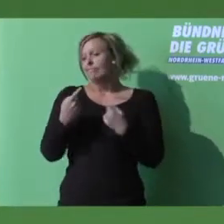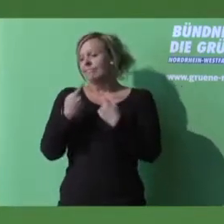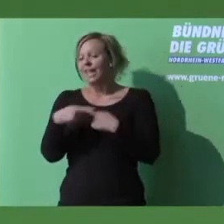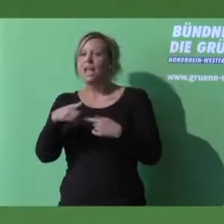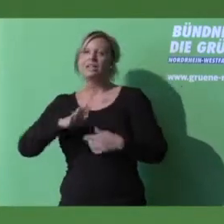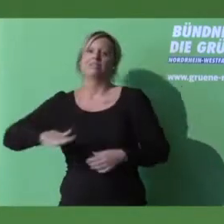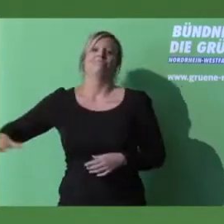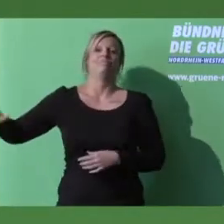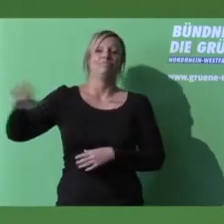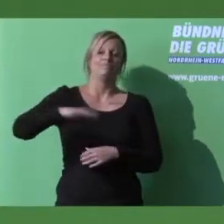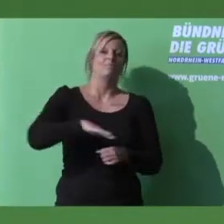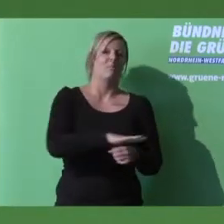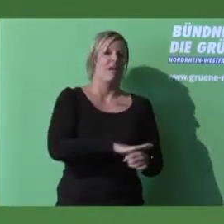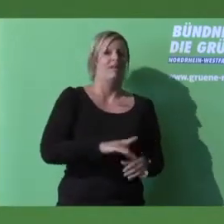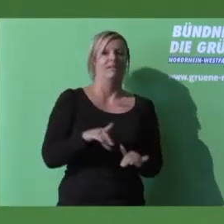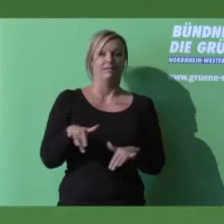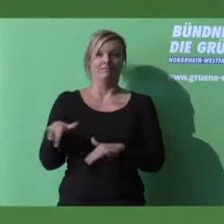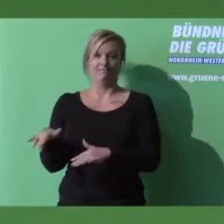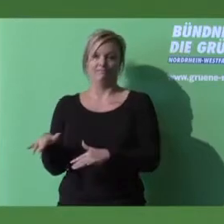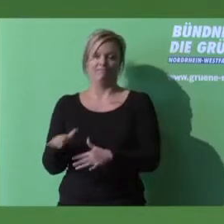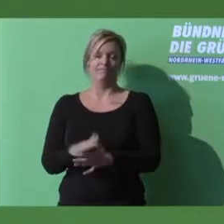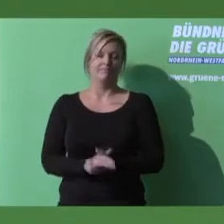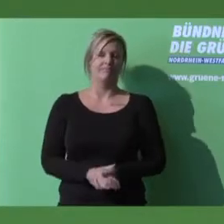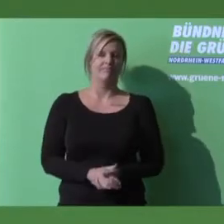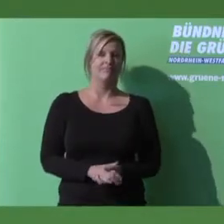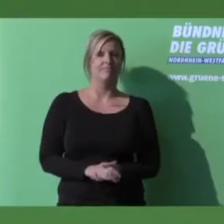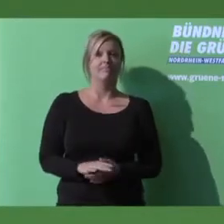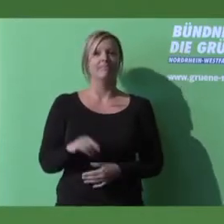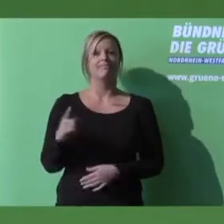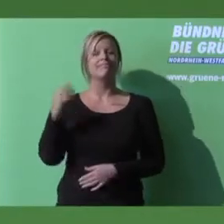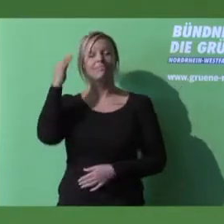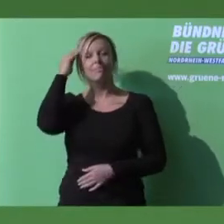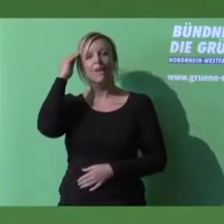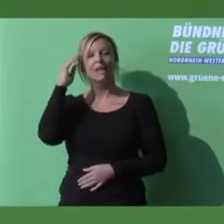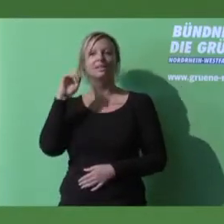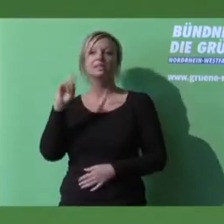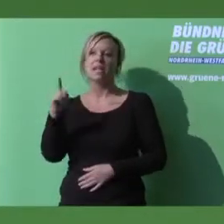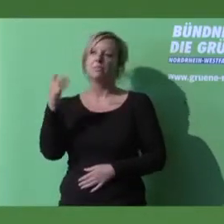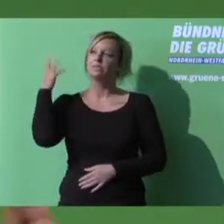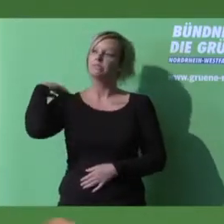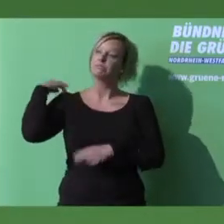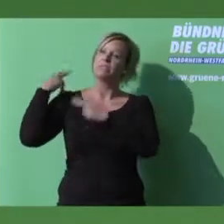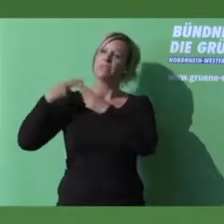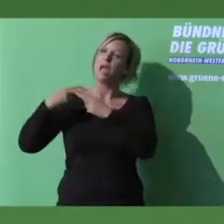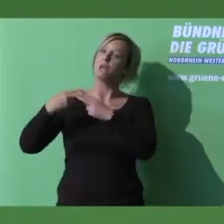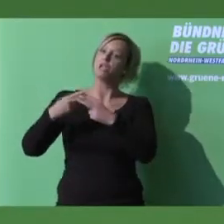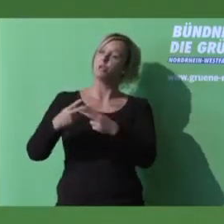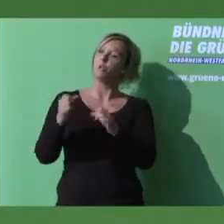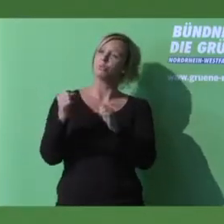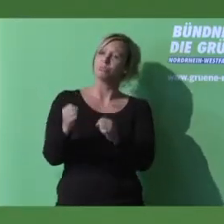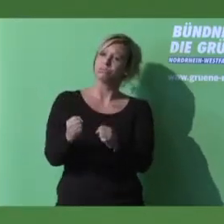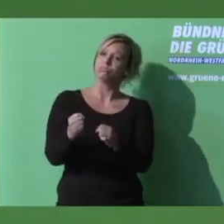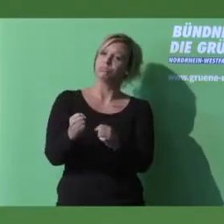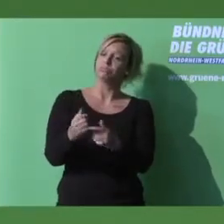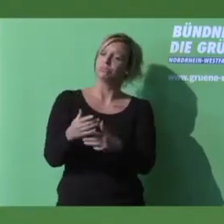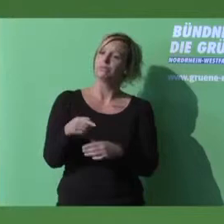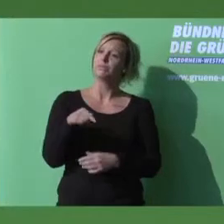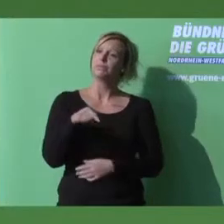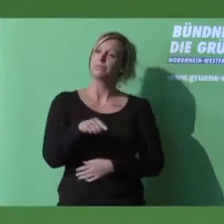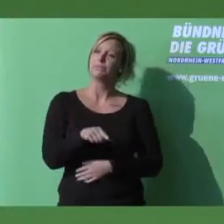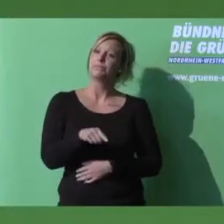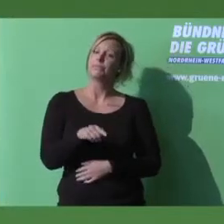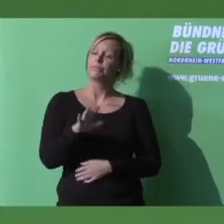Frau Merkel die schwierige Tradition, übrigens auch